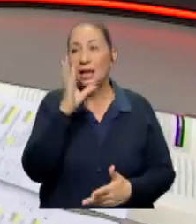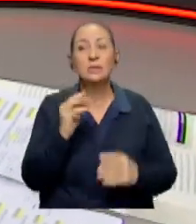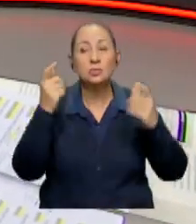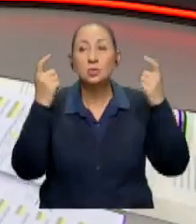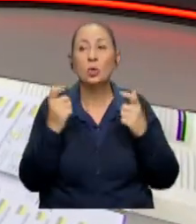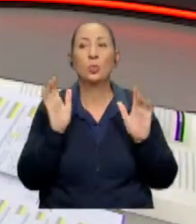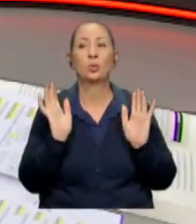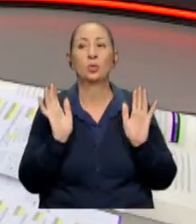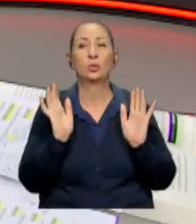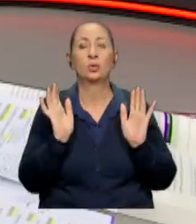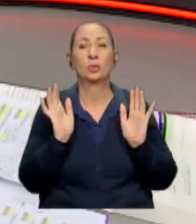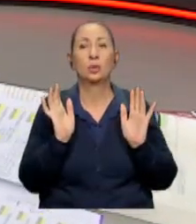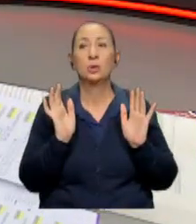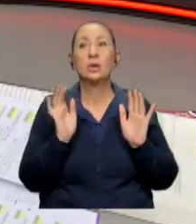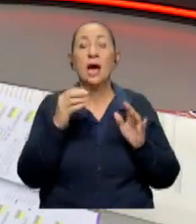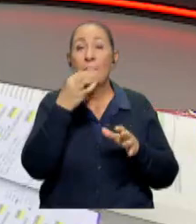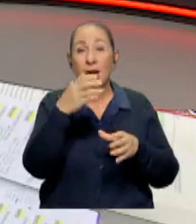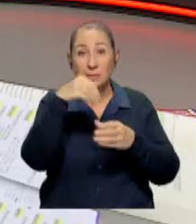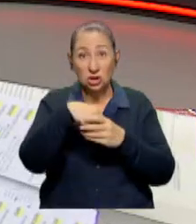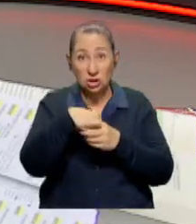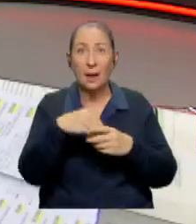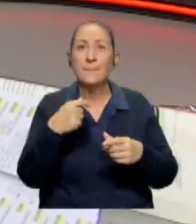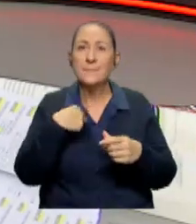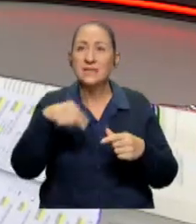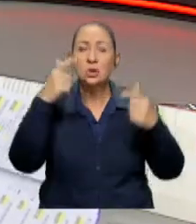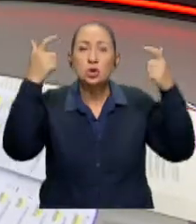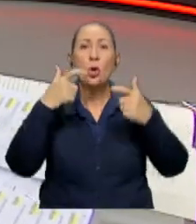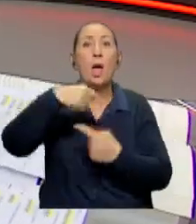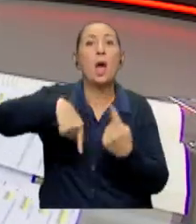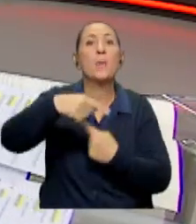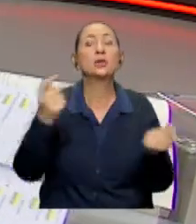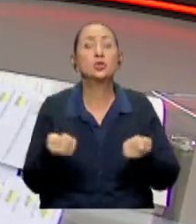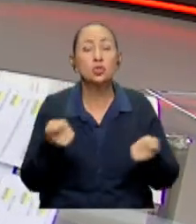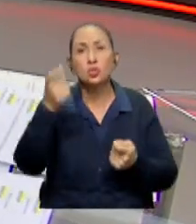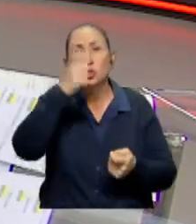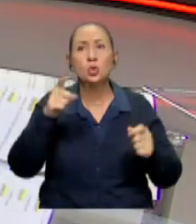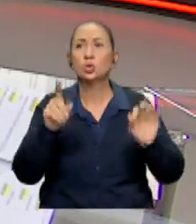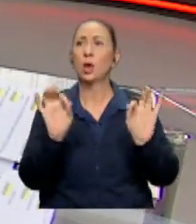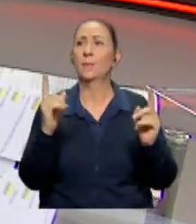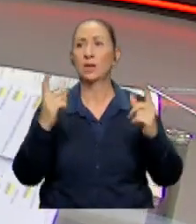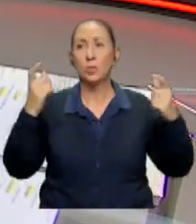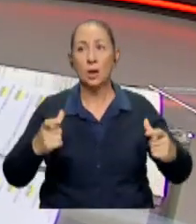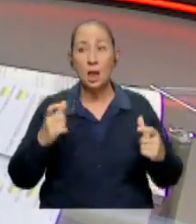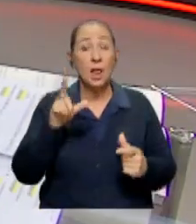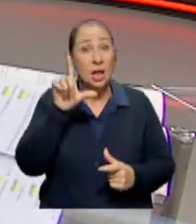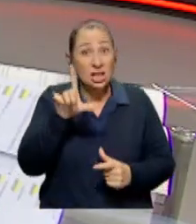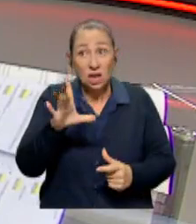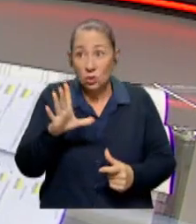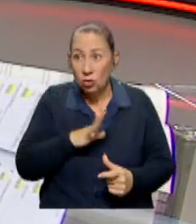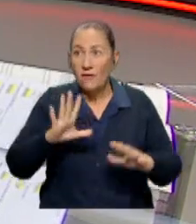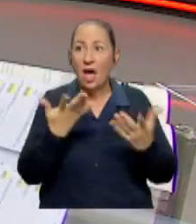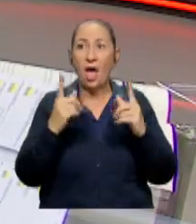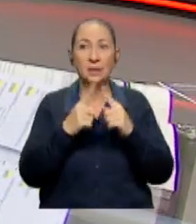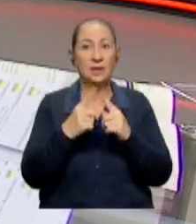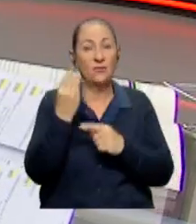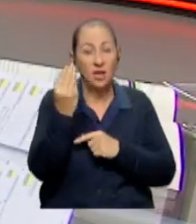sorumlu? Haberlerimizin içinde biz de sorumlu aramaya çalışıyoruz ama Türkiye şöyle bir ülke. Lüzumu olduğunda ya da